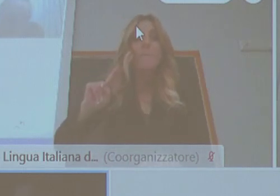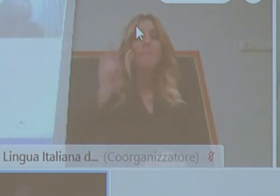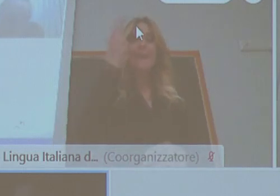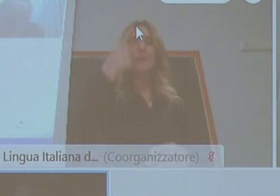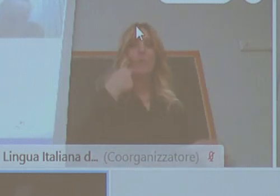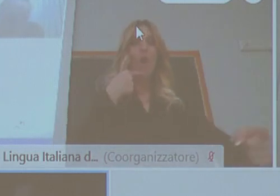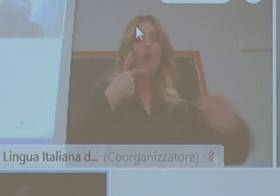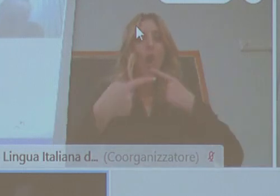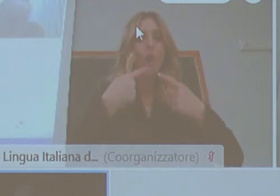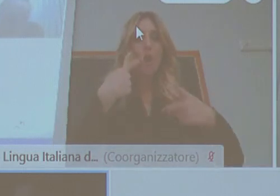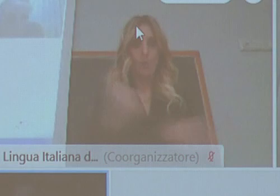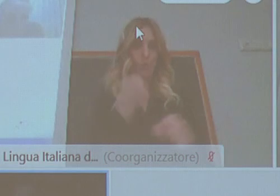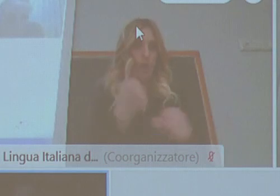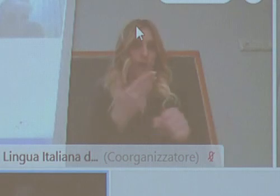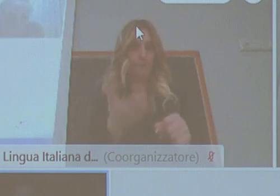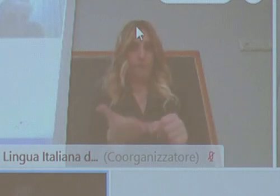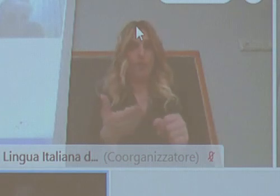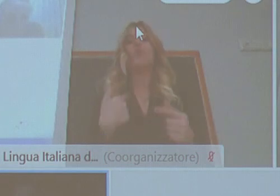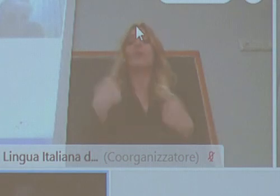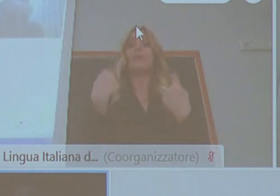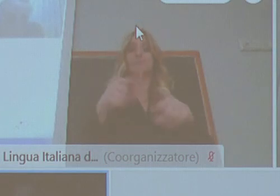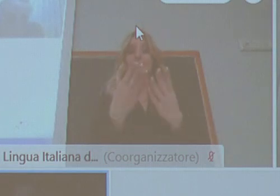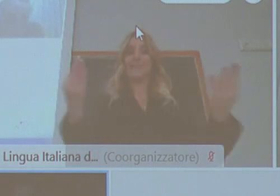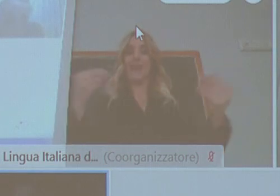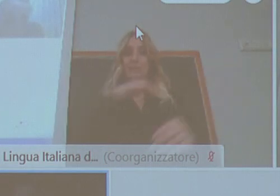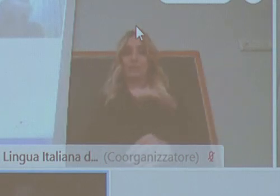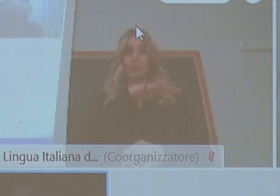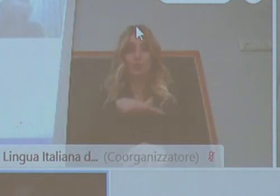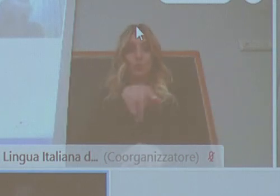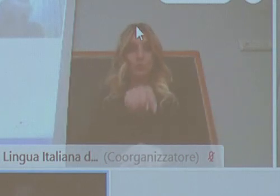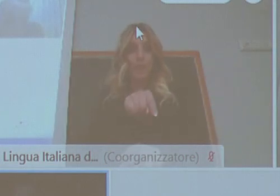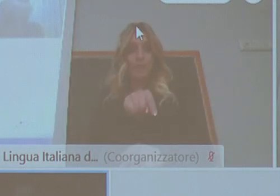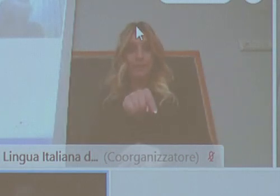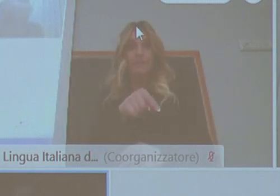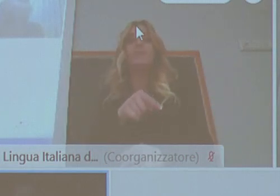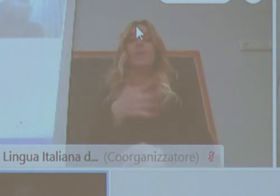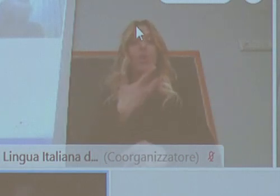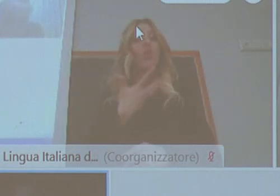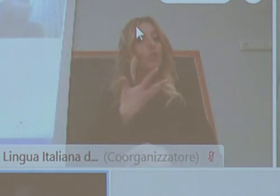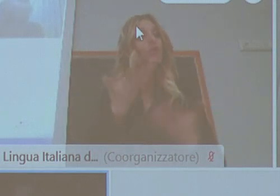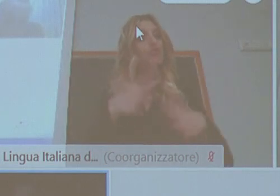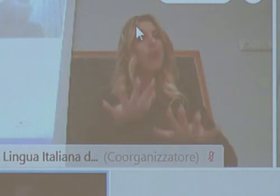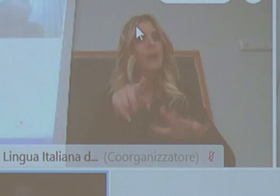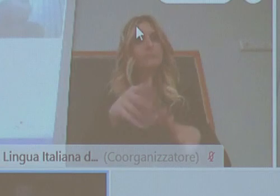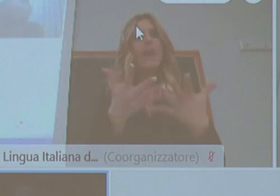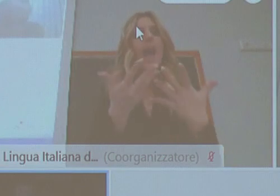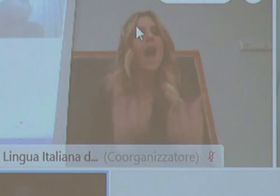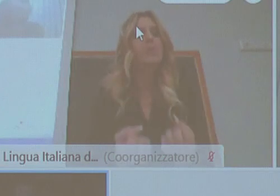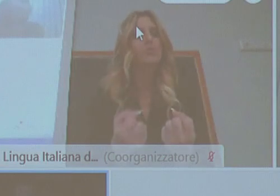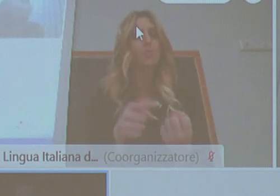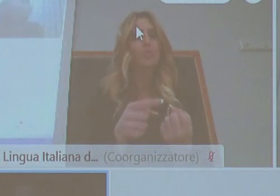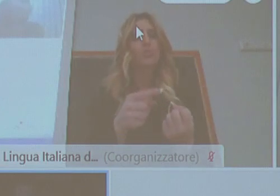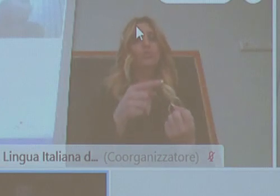lavoro, e quindi molti di questi studenti addirittura sono stati anche assunti, chi